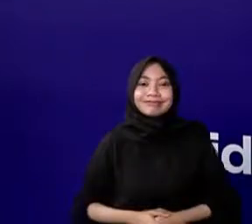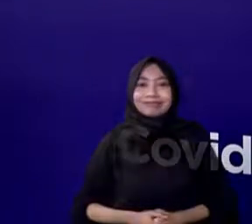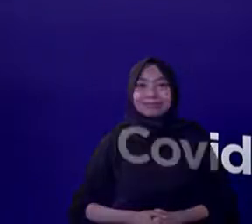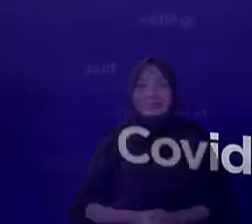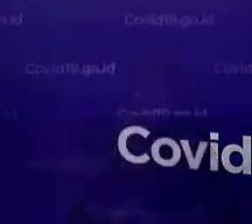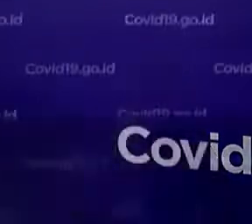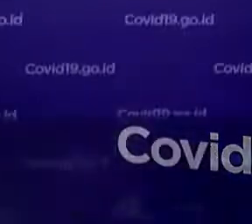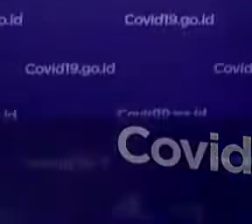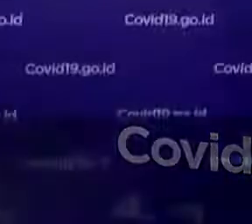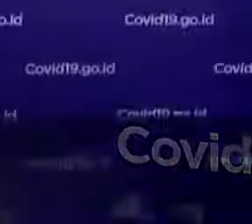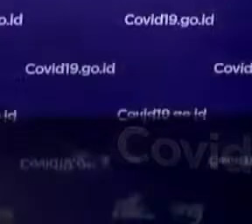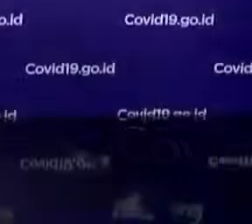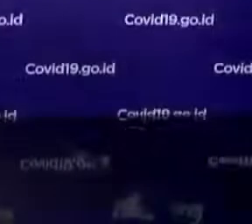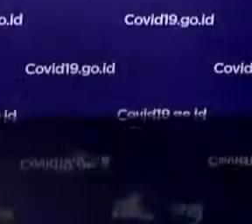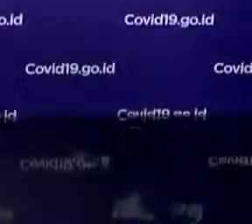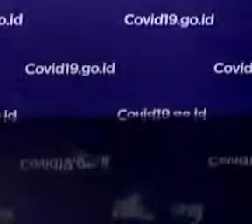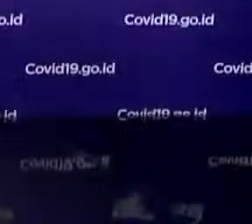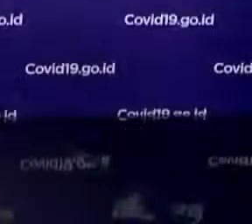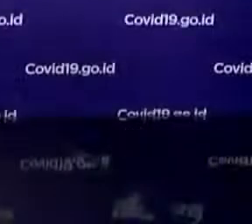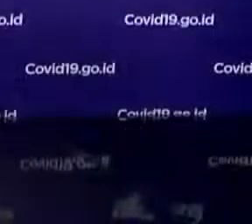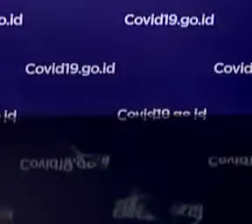jumpa.